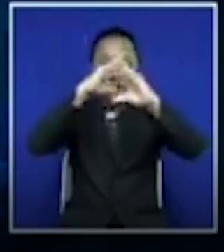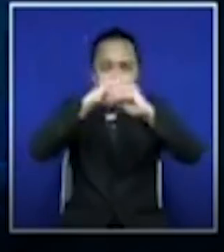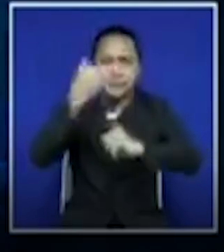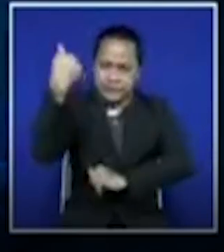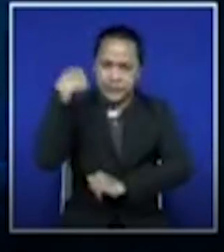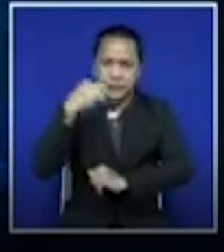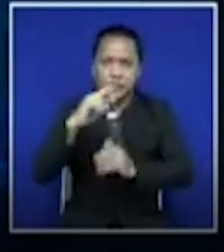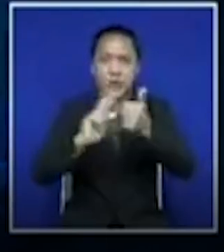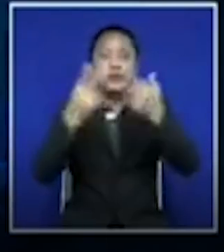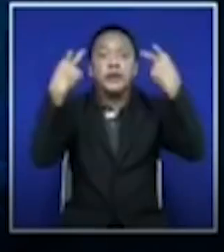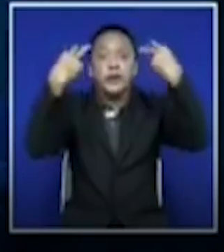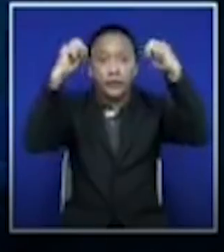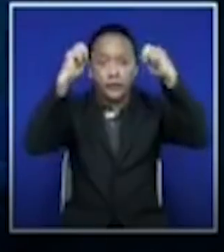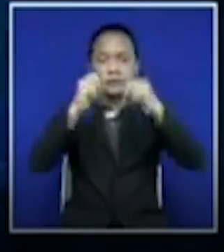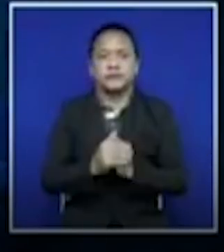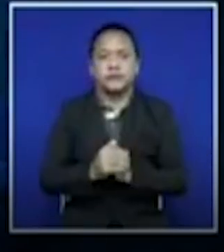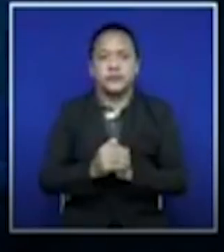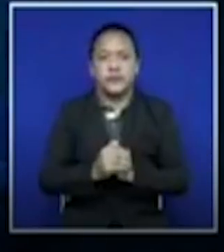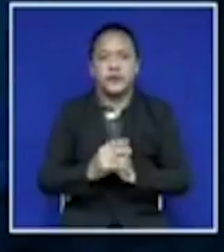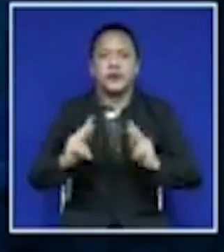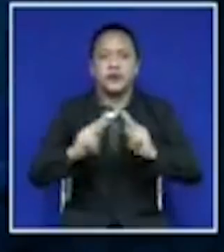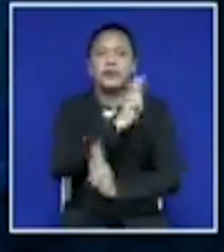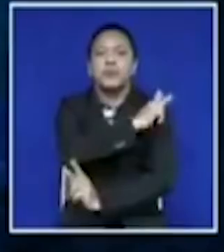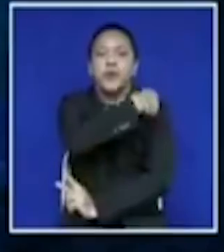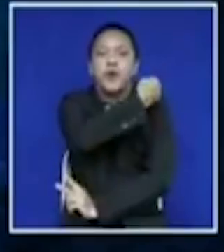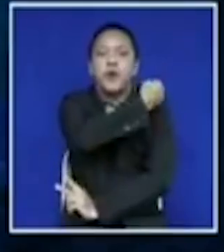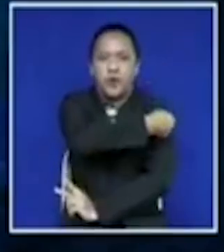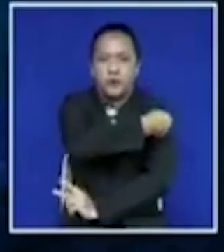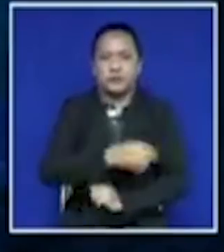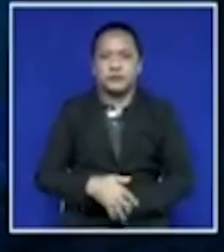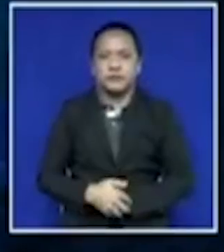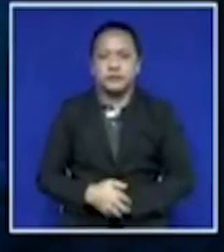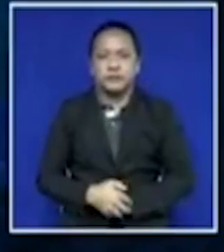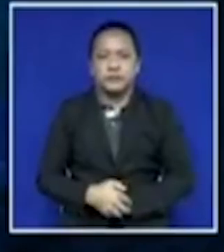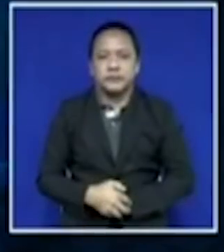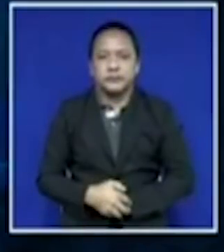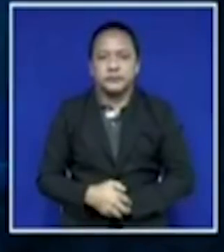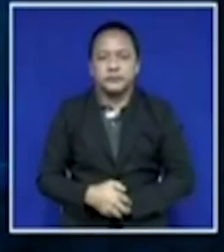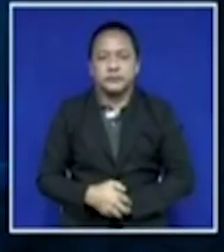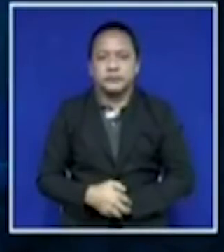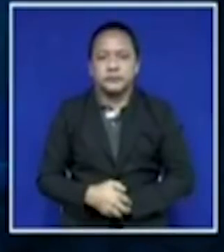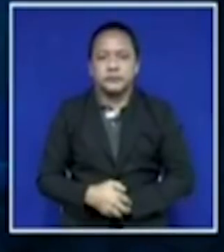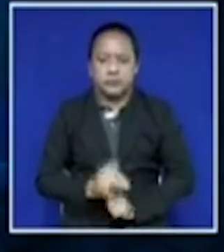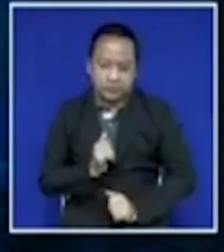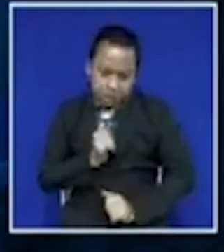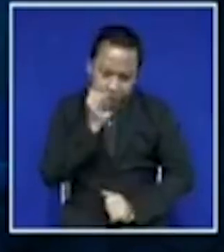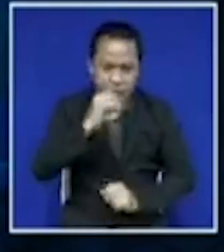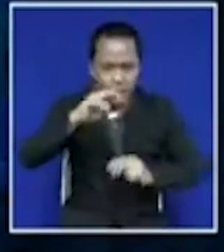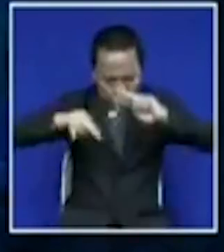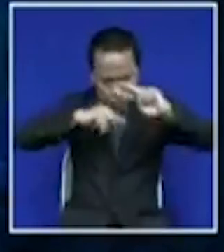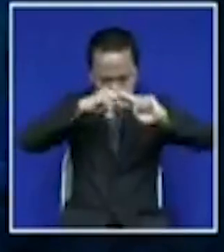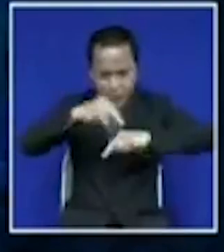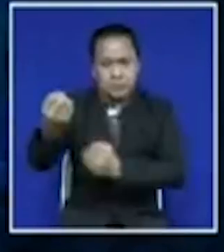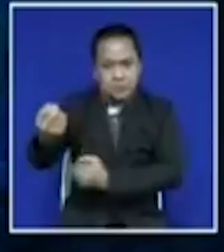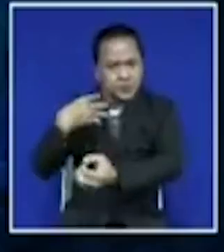อีกท่านรองนายกรัฐมนตรีรัฐมนตรีว่าการกระทรวงสาธารณสุขท่านอนุทินชาญวีรกูลก็ลงพื้นที่ไปอีกก็ได้รับร